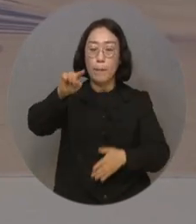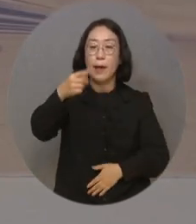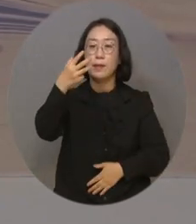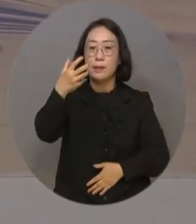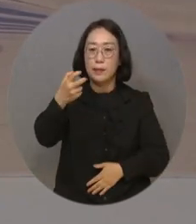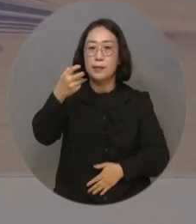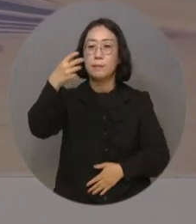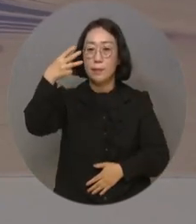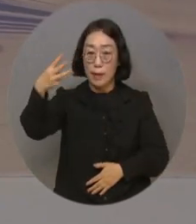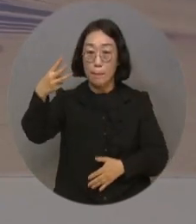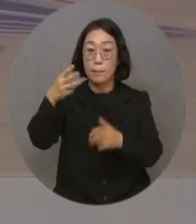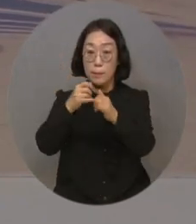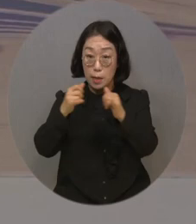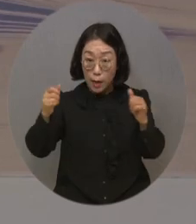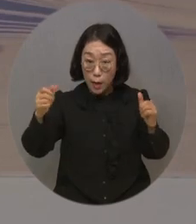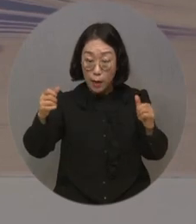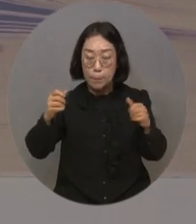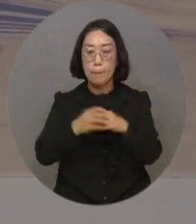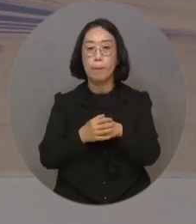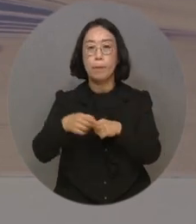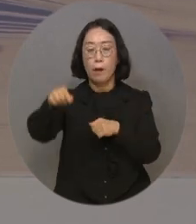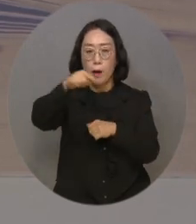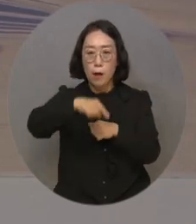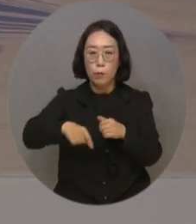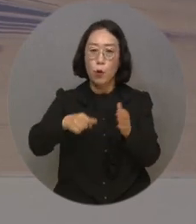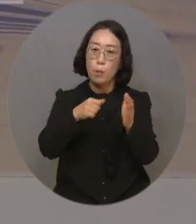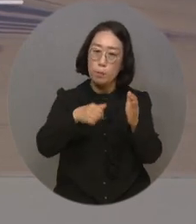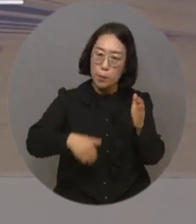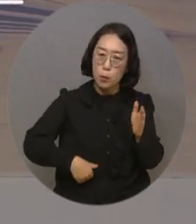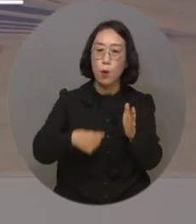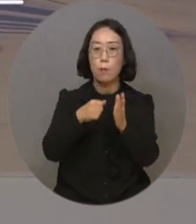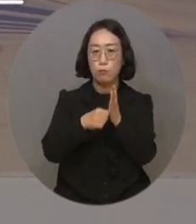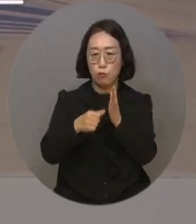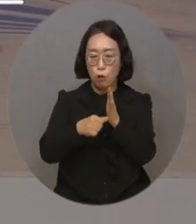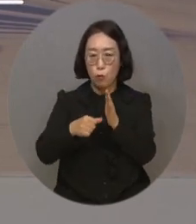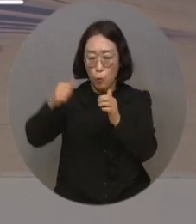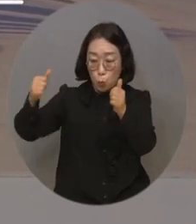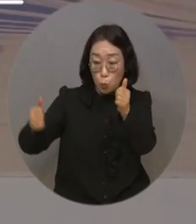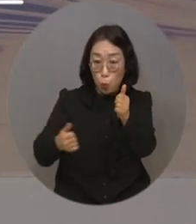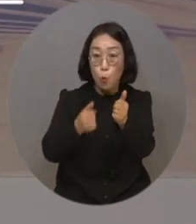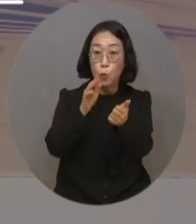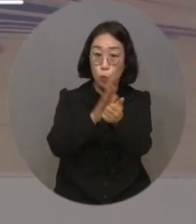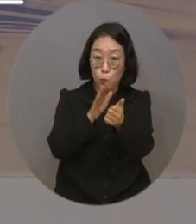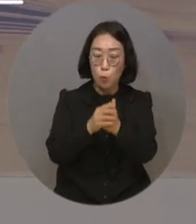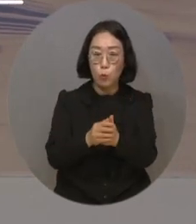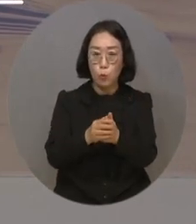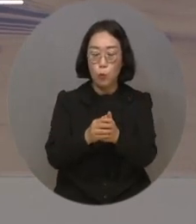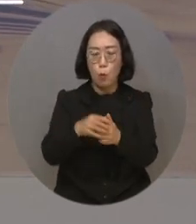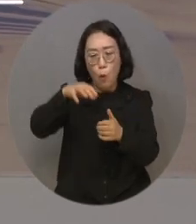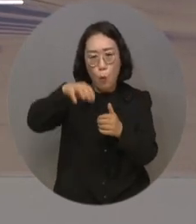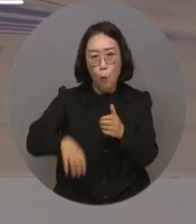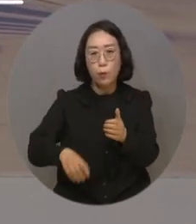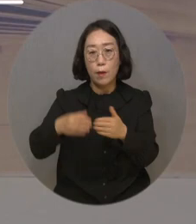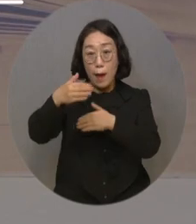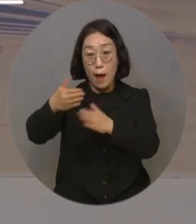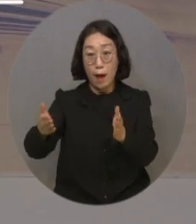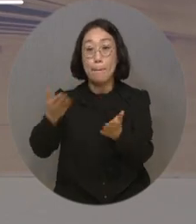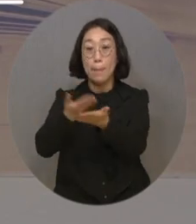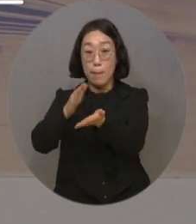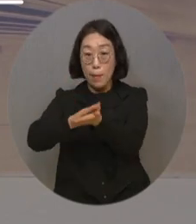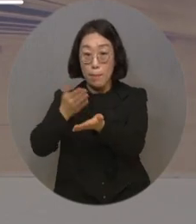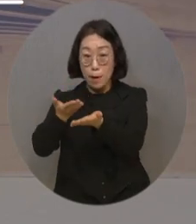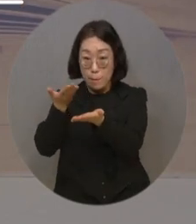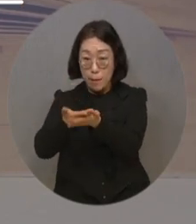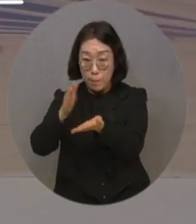173명이며 이번 조례 제정으로 보조공학기기 지원, 근로지원인 지원, 시설 개선 등 장애인 교원들이 겪던